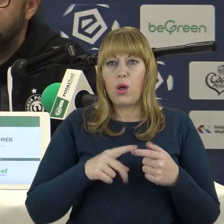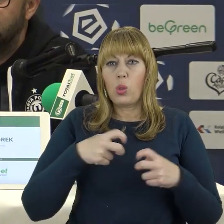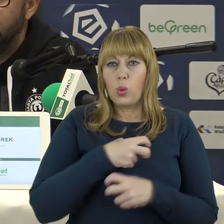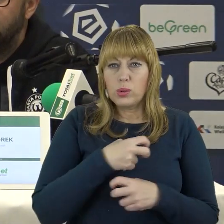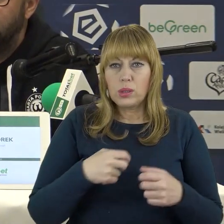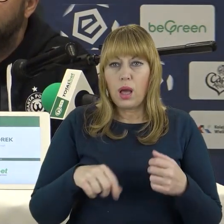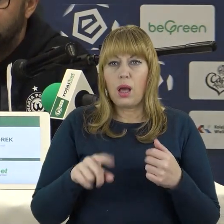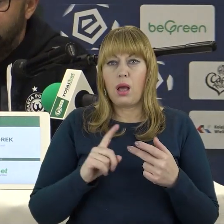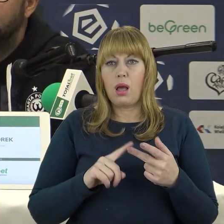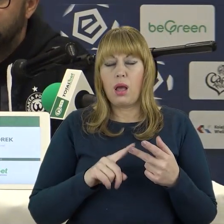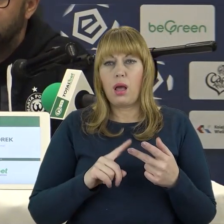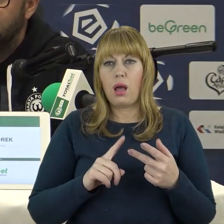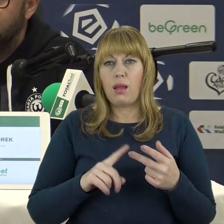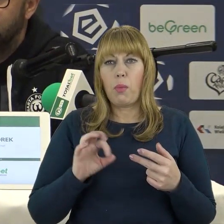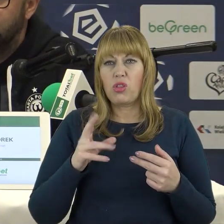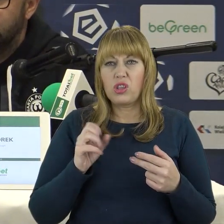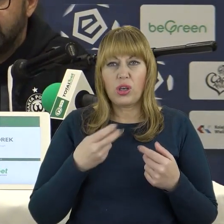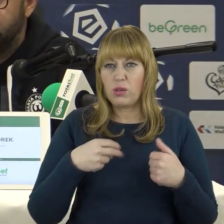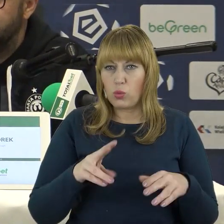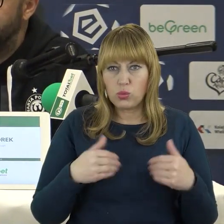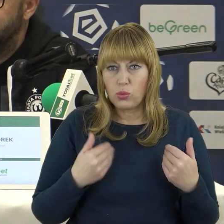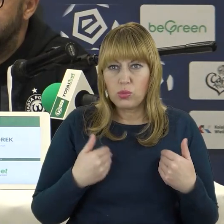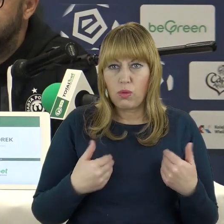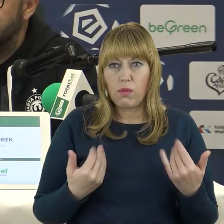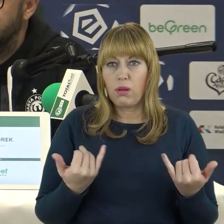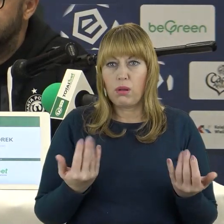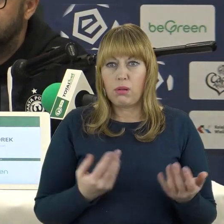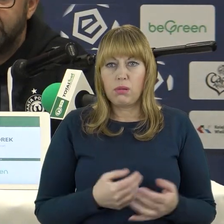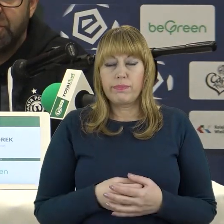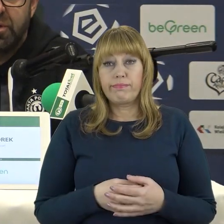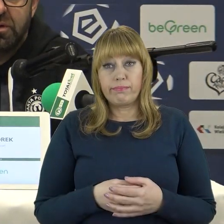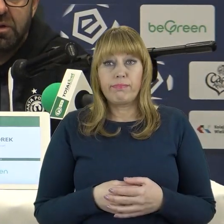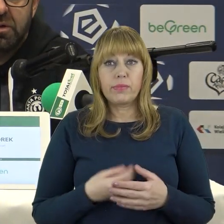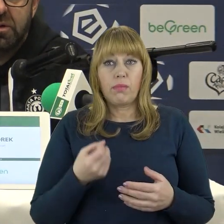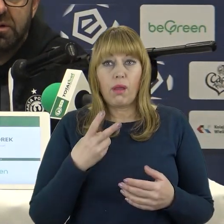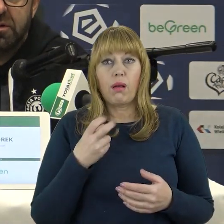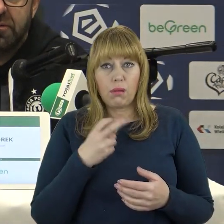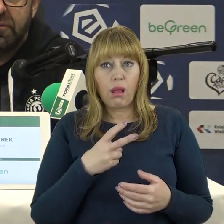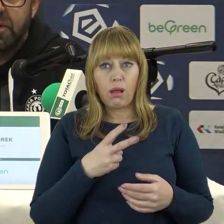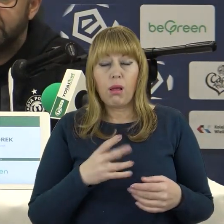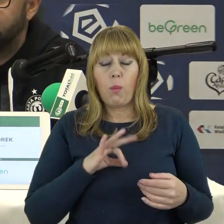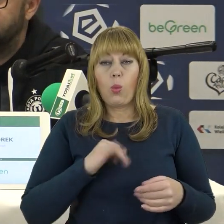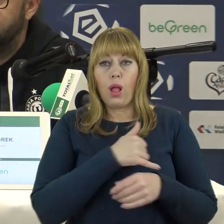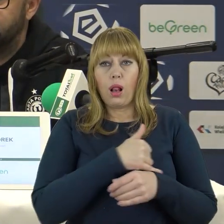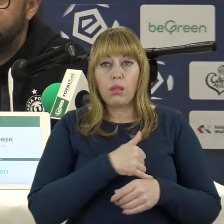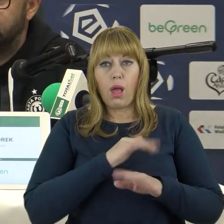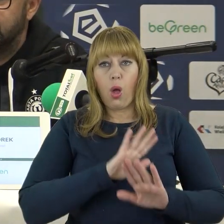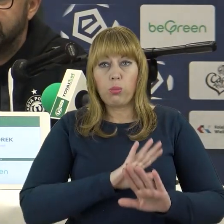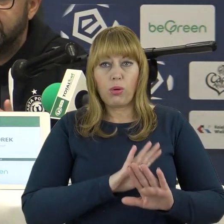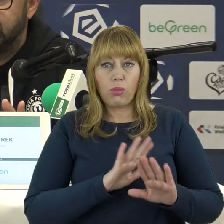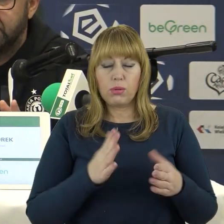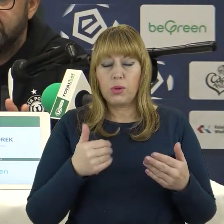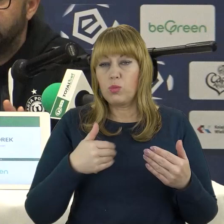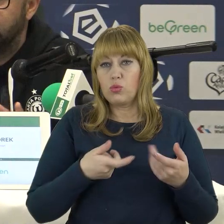Ładniciak zakładał, no nie wyprobił go Gliwic, tak? Także będziemy musieli tą linię obrony w jakiś sposób